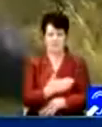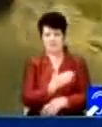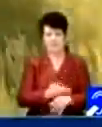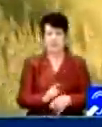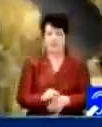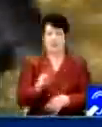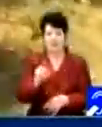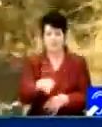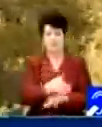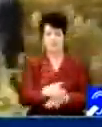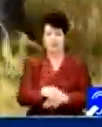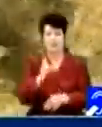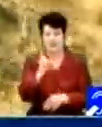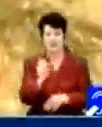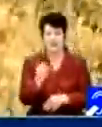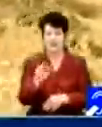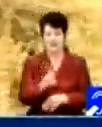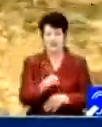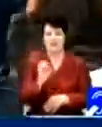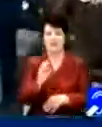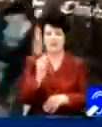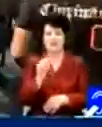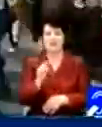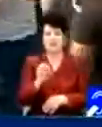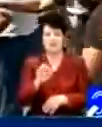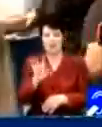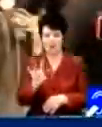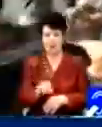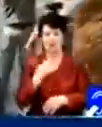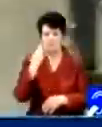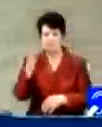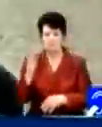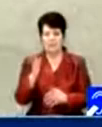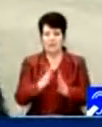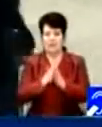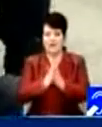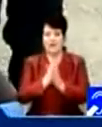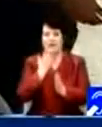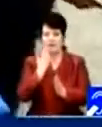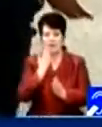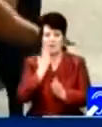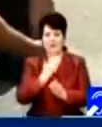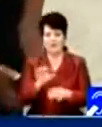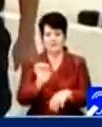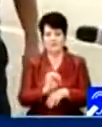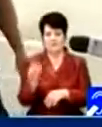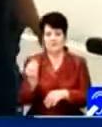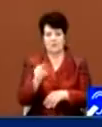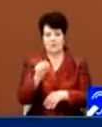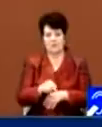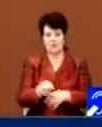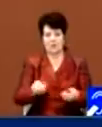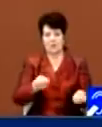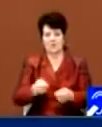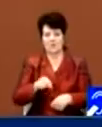traficul de pe strada Calea Ieșilor, i-au determinat pe unioniști să ceară României stoparea finanțărilor pentru guvernul de la Chișinău.